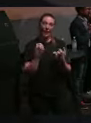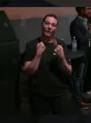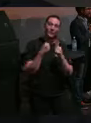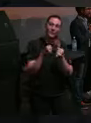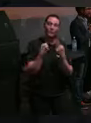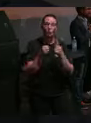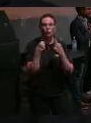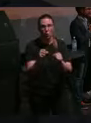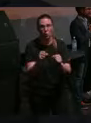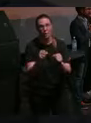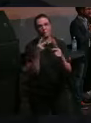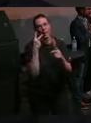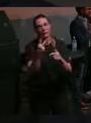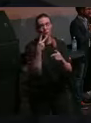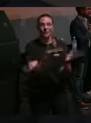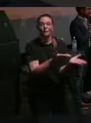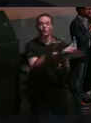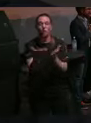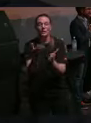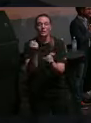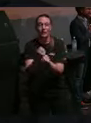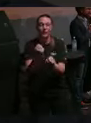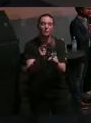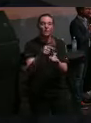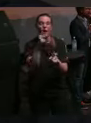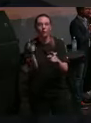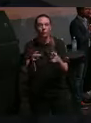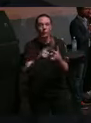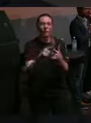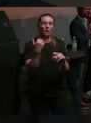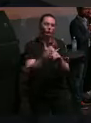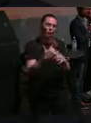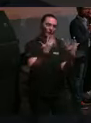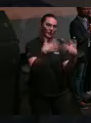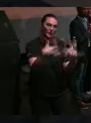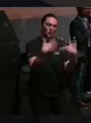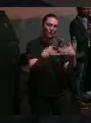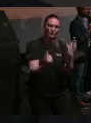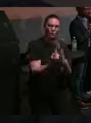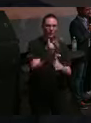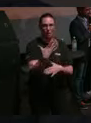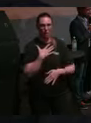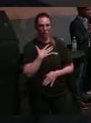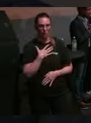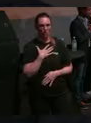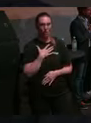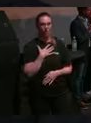med hensyn til forsyningssikkerhet. Den andre tingen jo hva slags industrialiseringspotensial har ulike